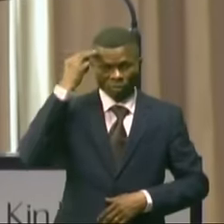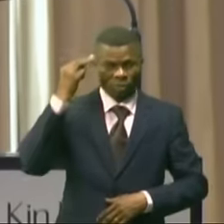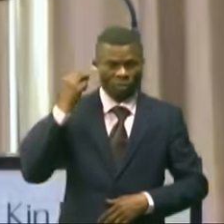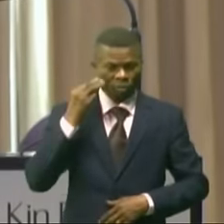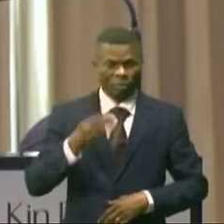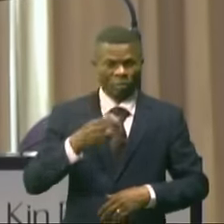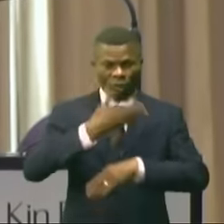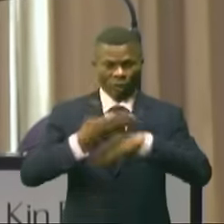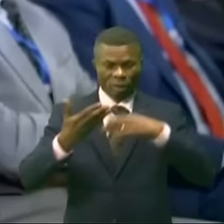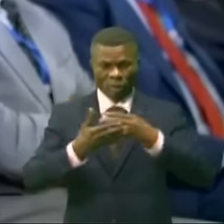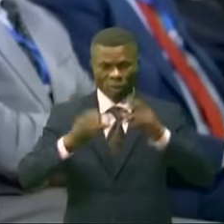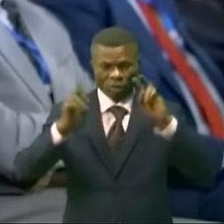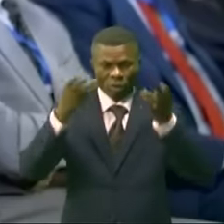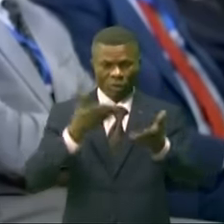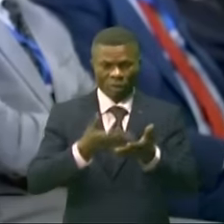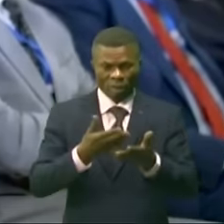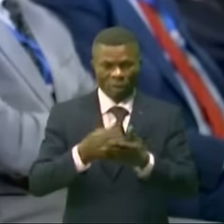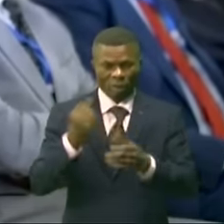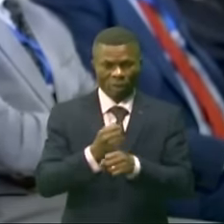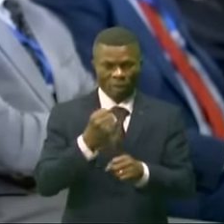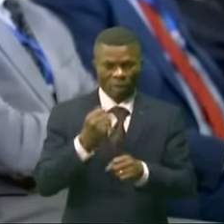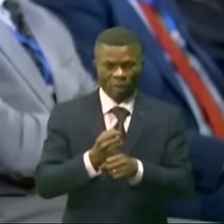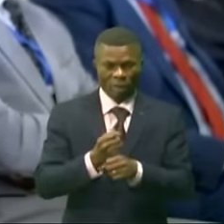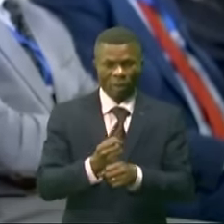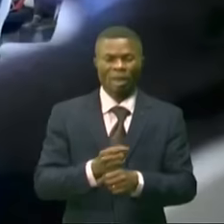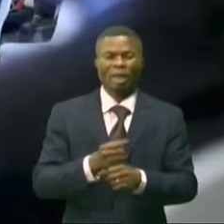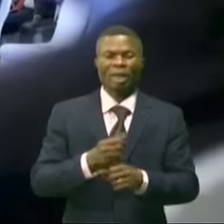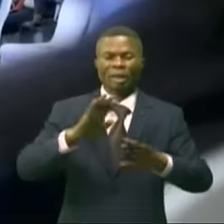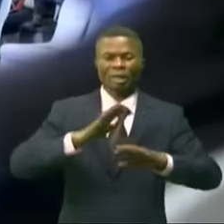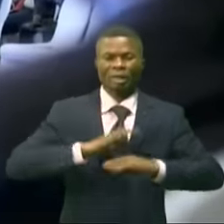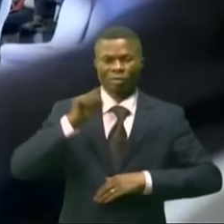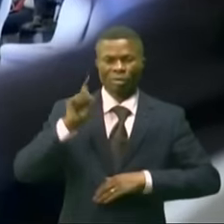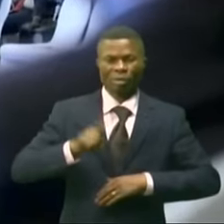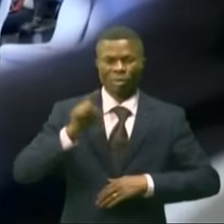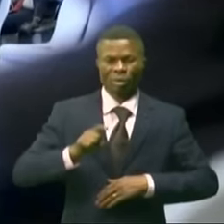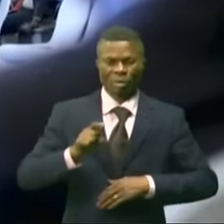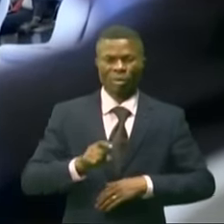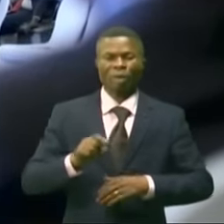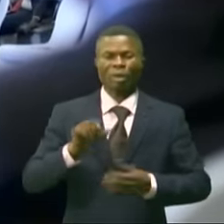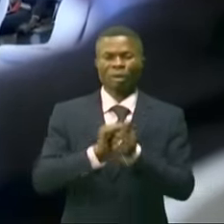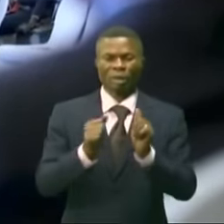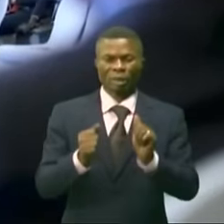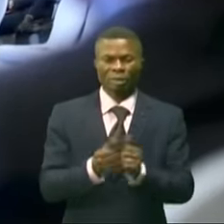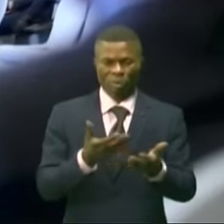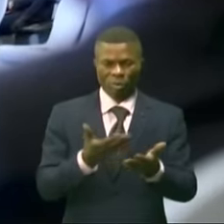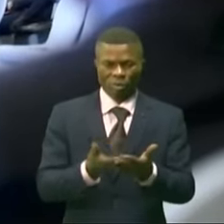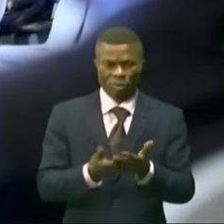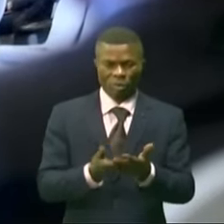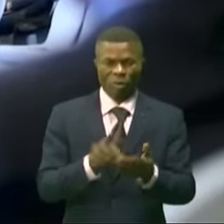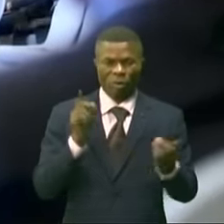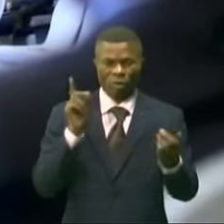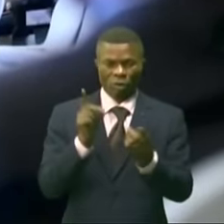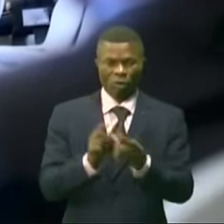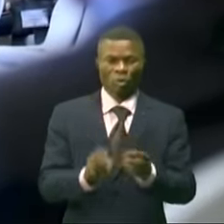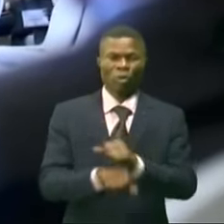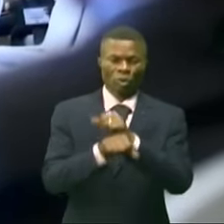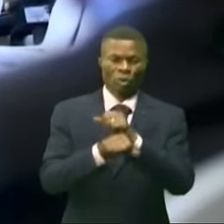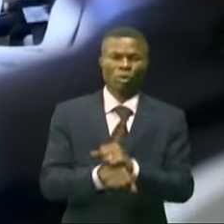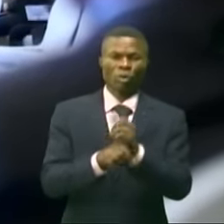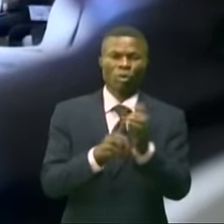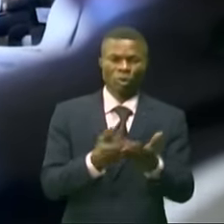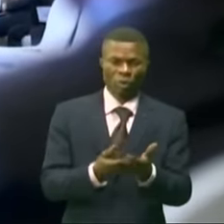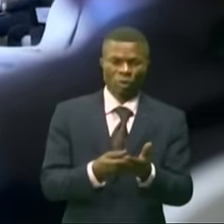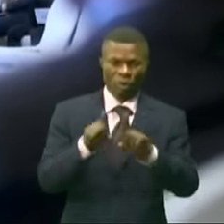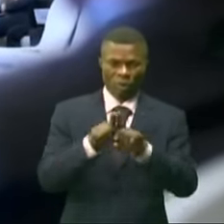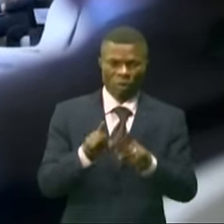l'Urbanisme et Habitat ses travaux répondent au besoins créons du secteur face à la cadicité et